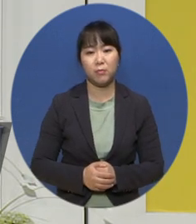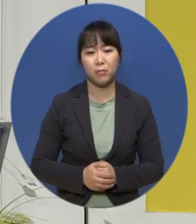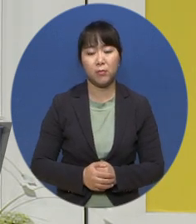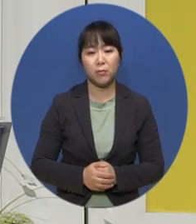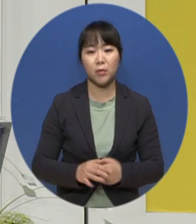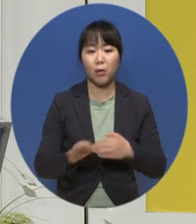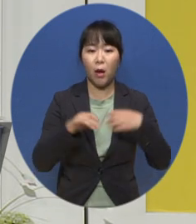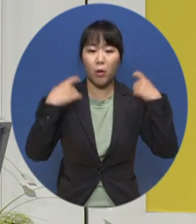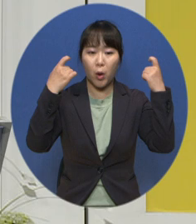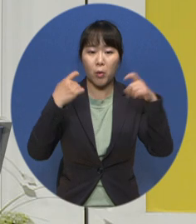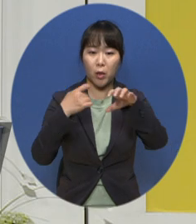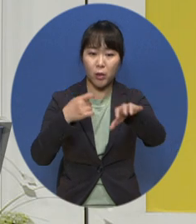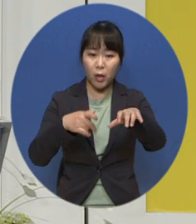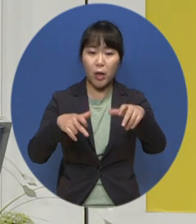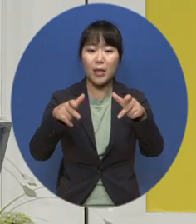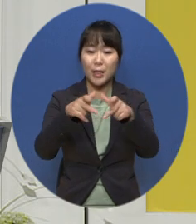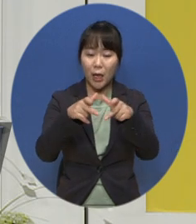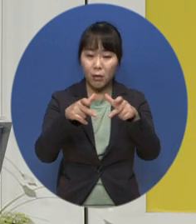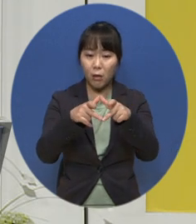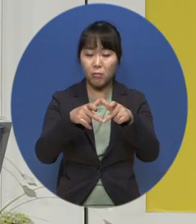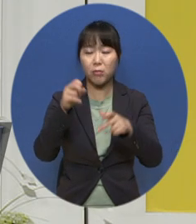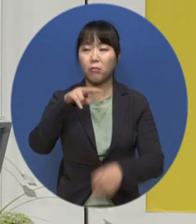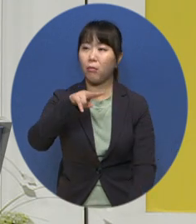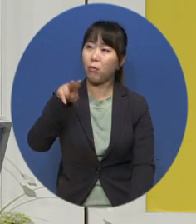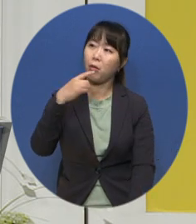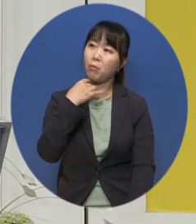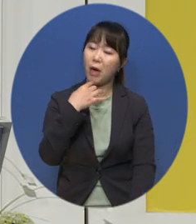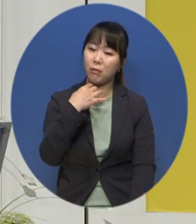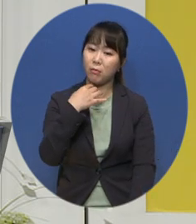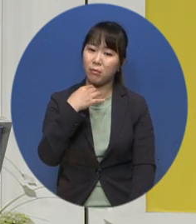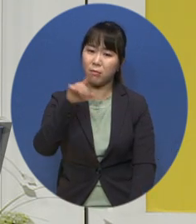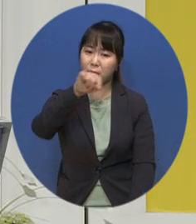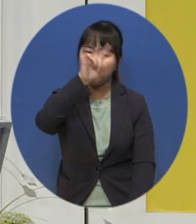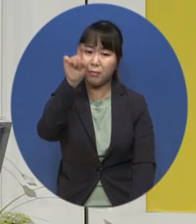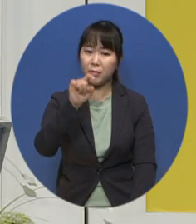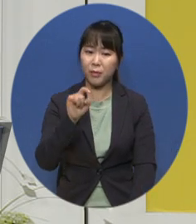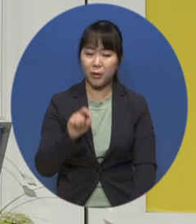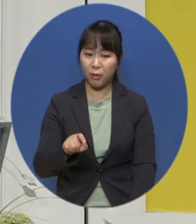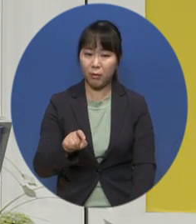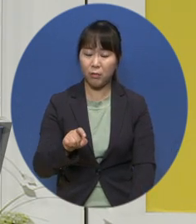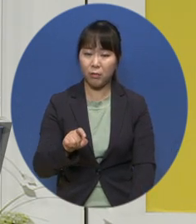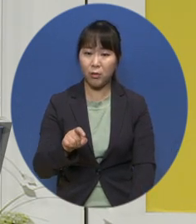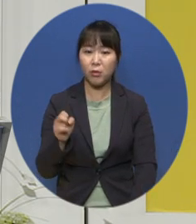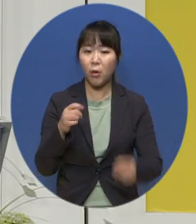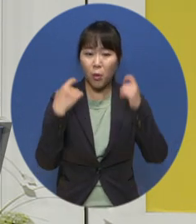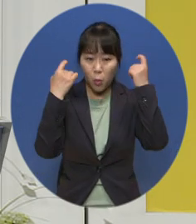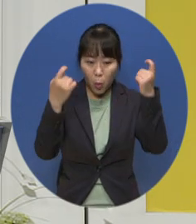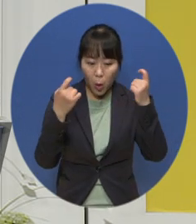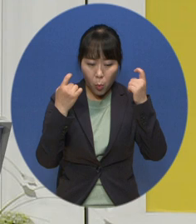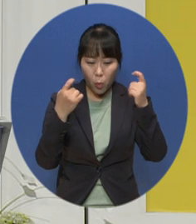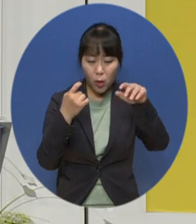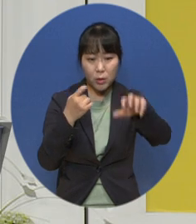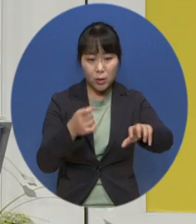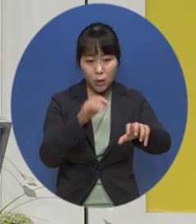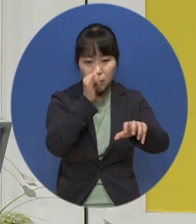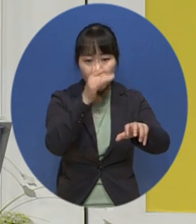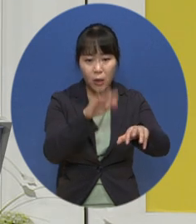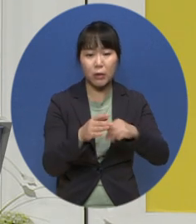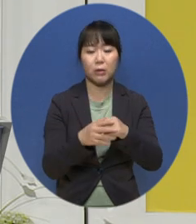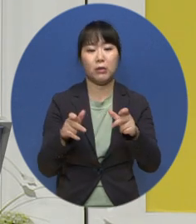관광지의 장애인들은 쳐다 보느냐 그 관계를 만들어 놓고는